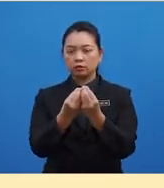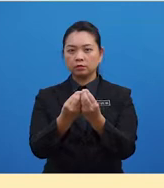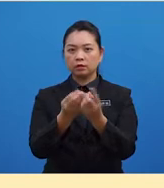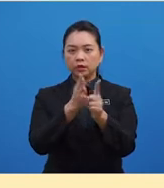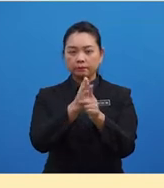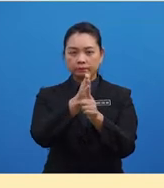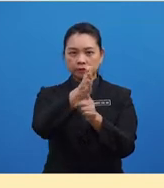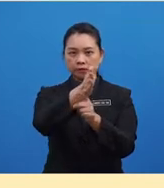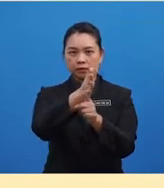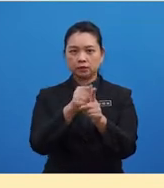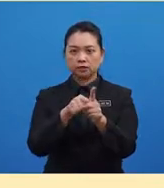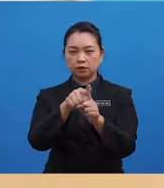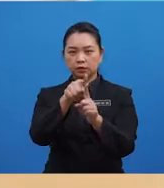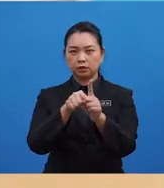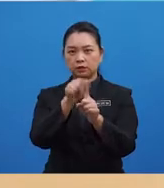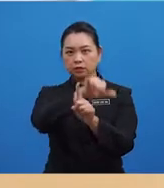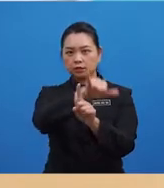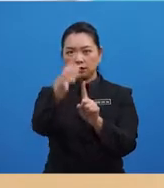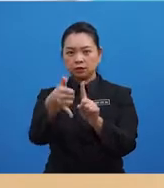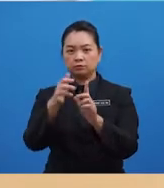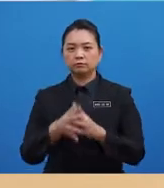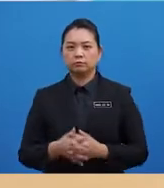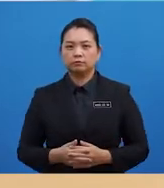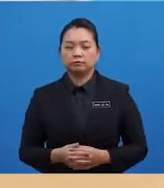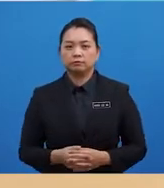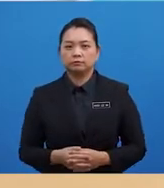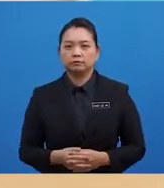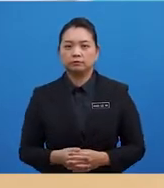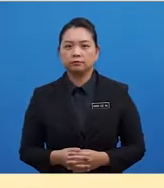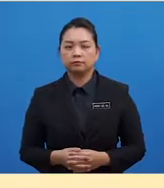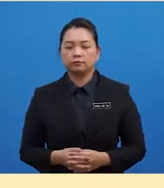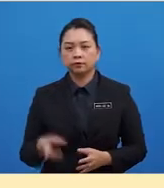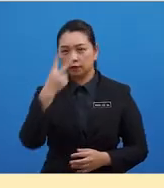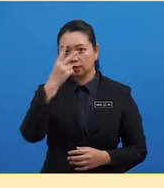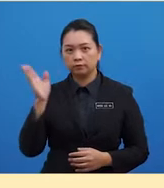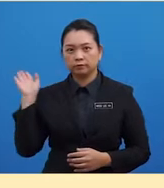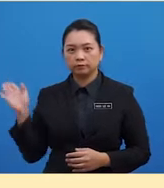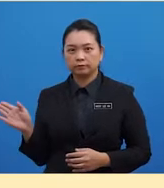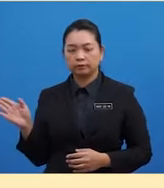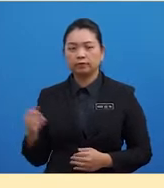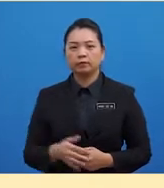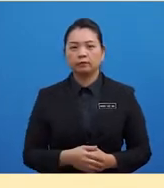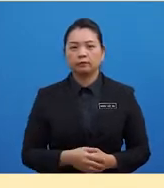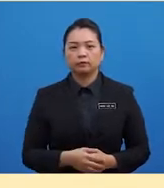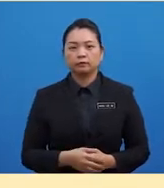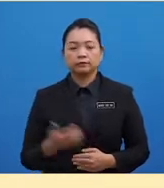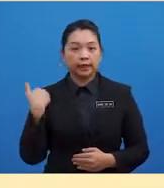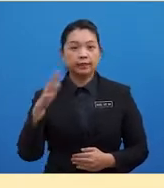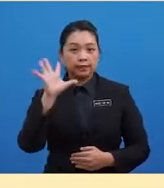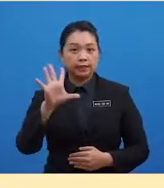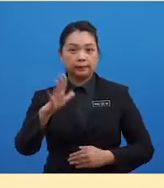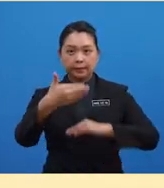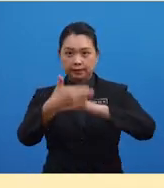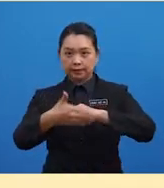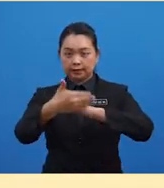sebanyak empat paksi simetri. Sekarang kita lihat pula poligon pentagon. Ia mempunyai lima